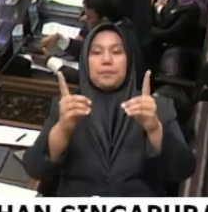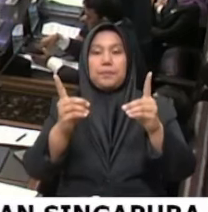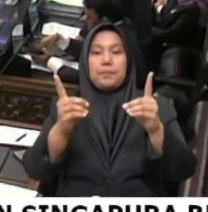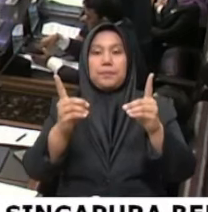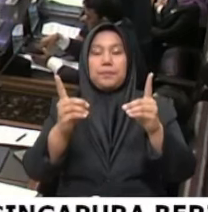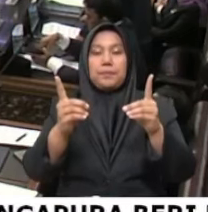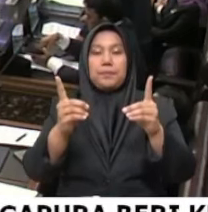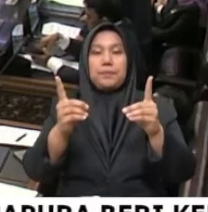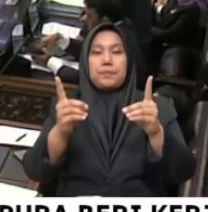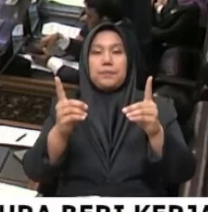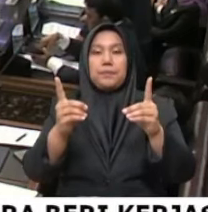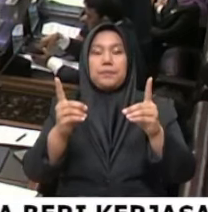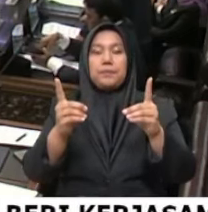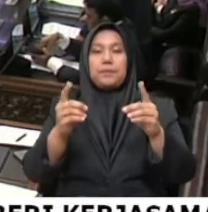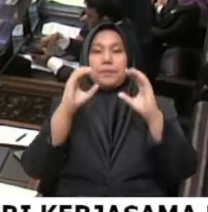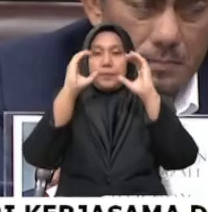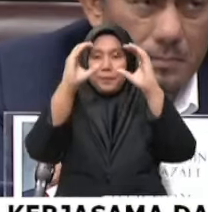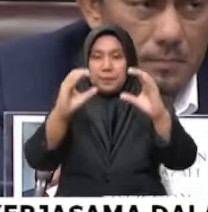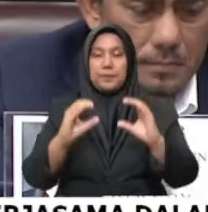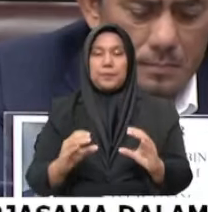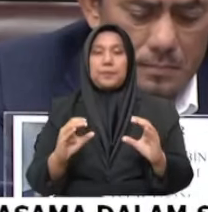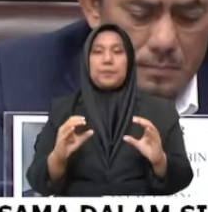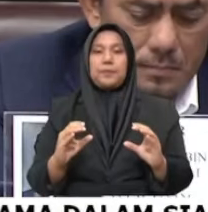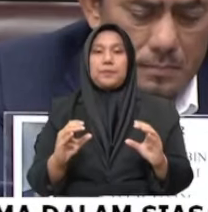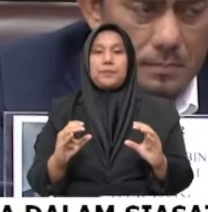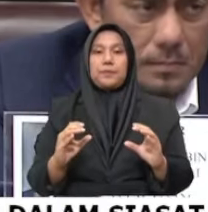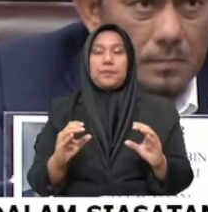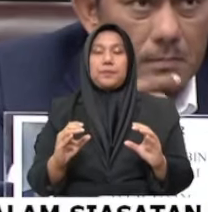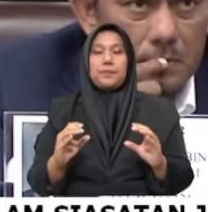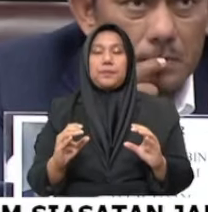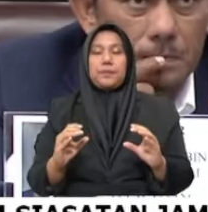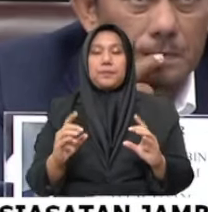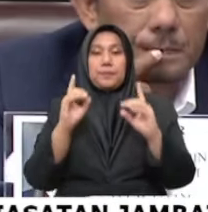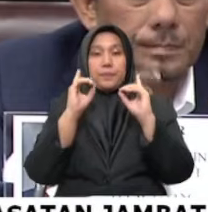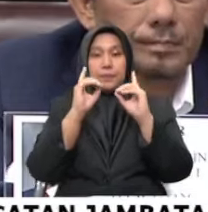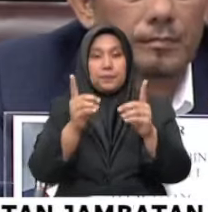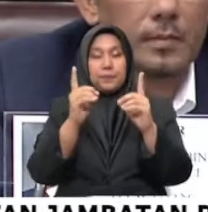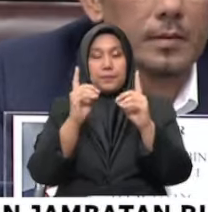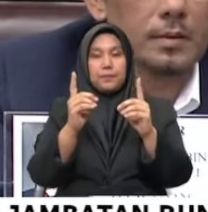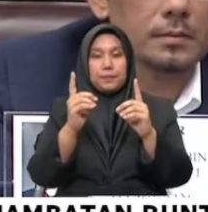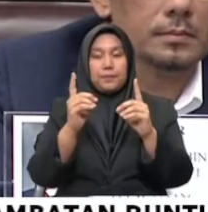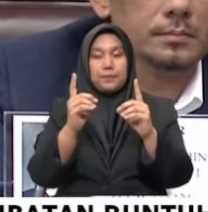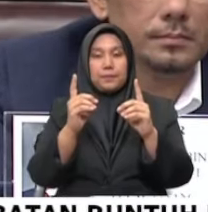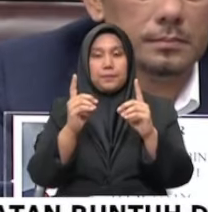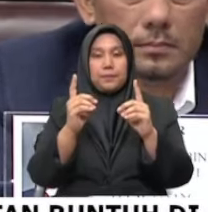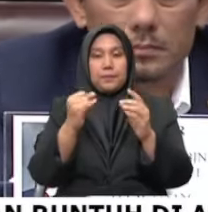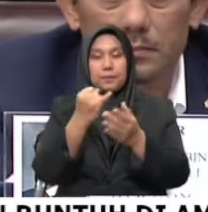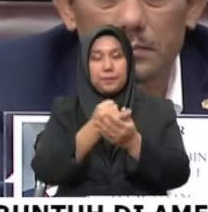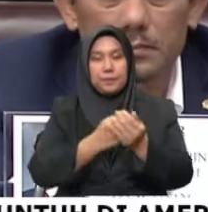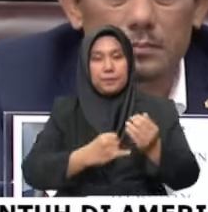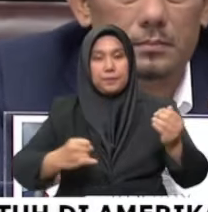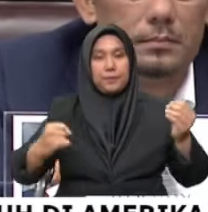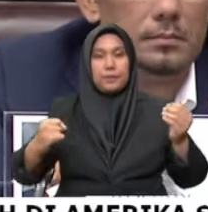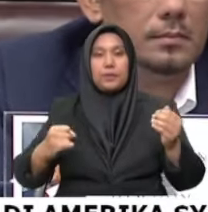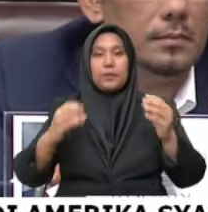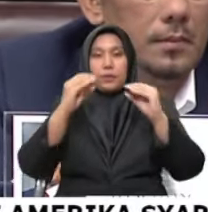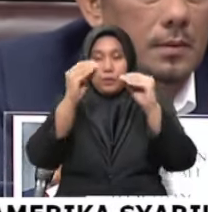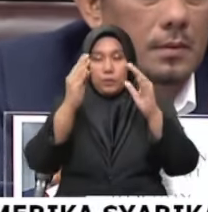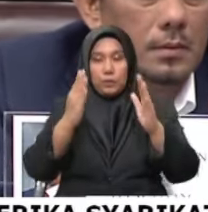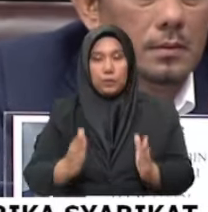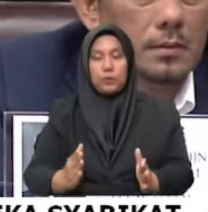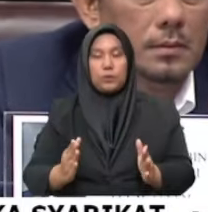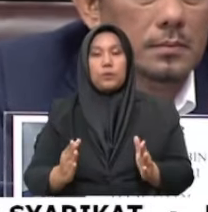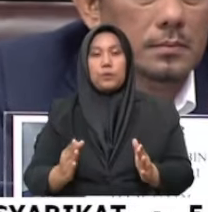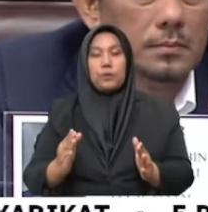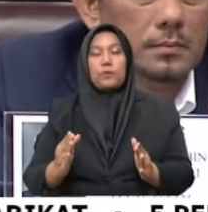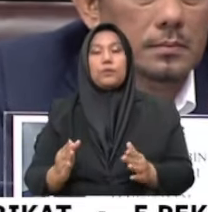Berhormat Menteri, adalah satu kaedah mewajahkan pendidikan dalam era melahirkan guru jauhari tadi. Tetapi